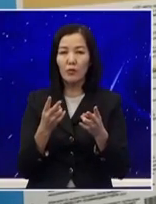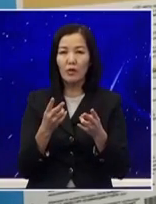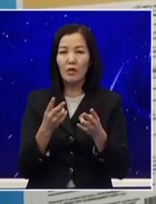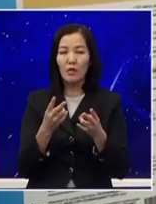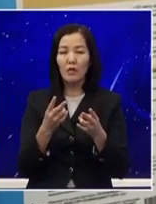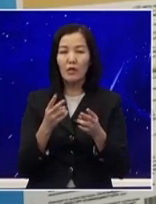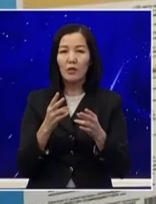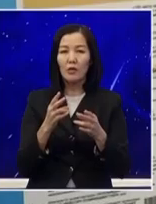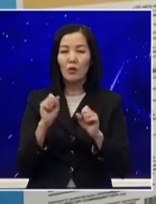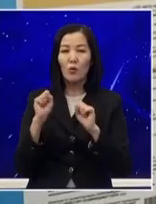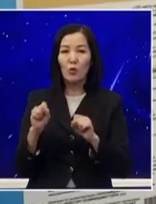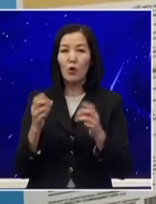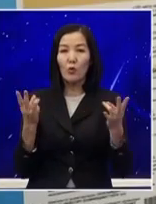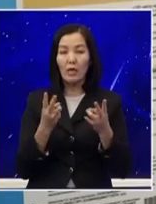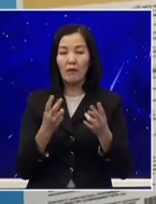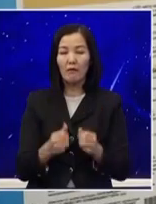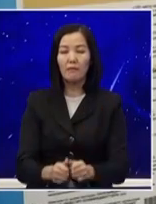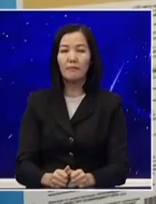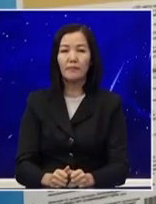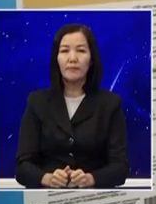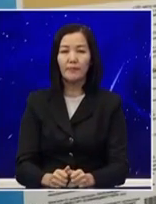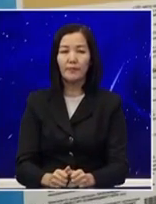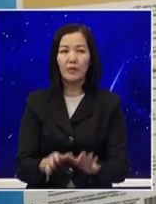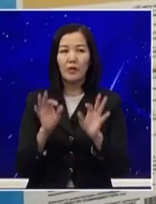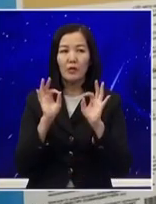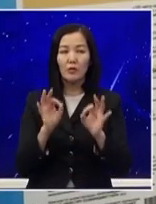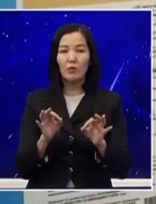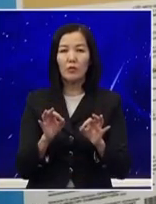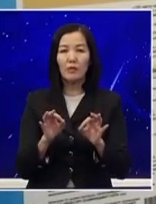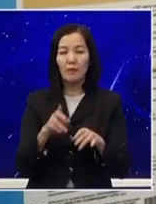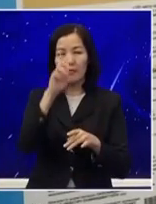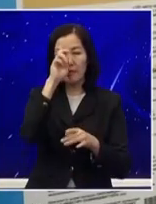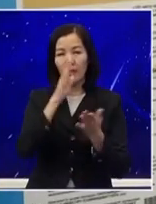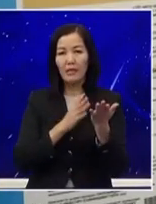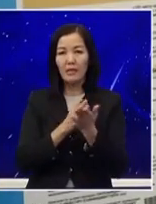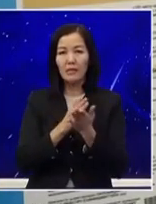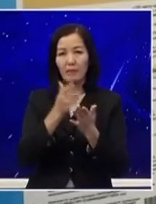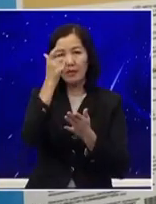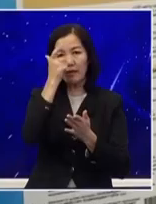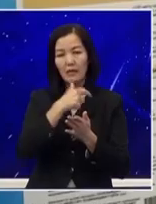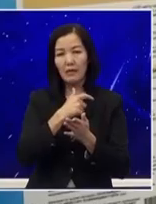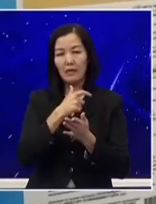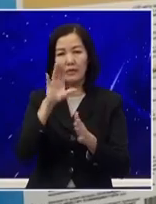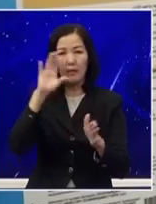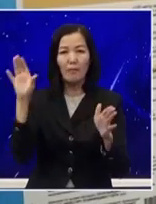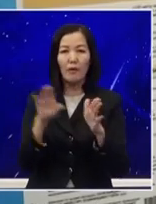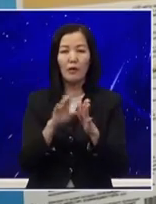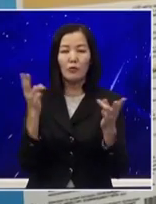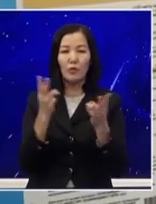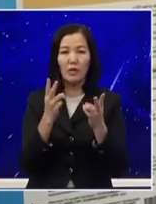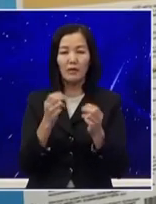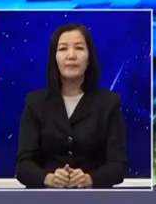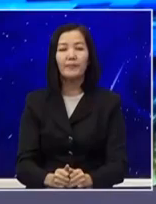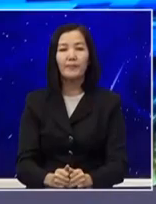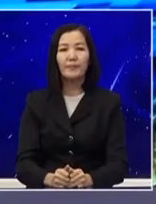статусты төменге түсірмей, сол жерде өзін бәрін дұрыстап, мемлекеттік қызметші этикасын сақтауды ешқашан еш жерде ұмытпау